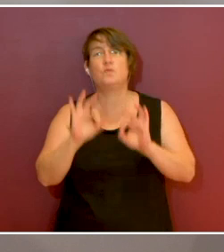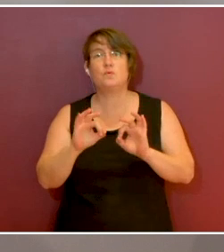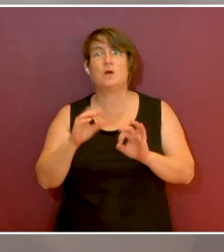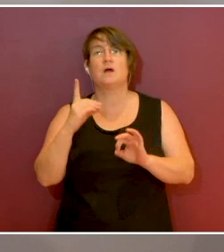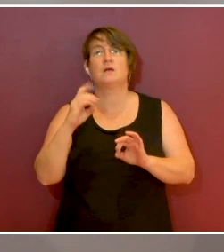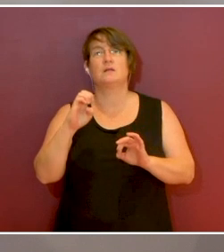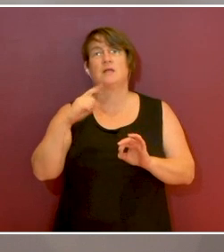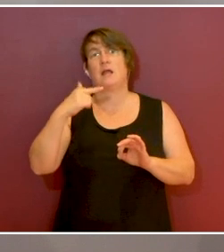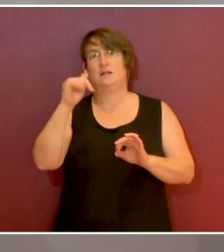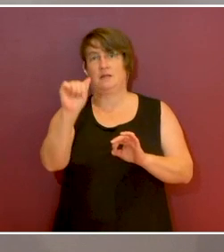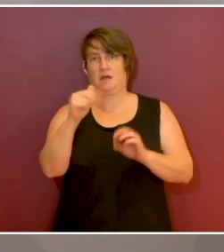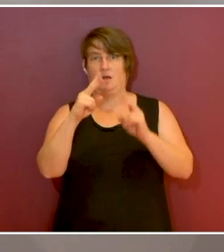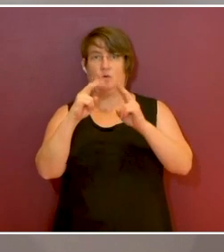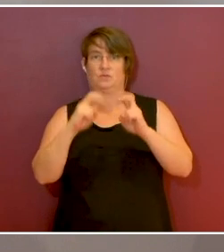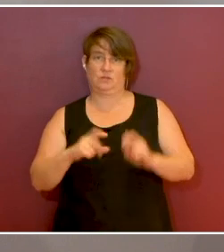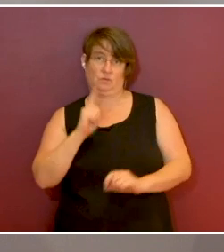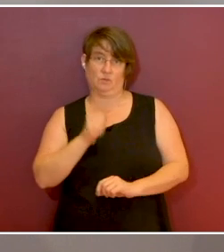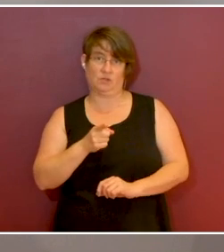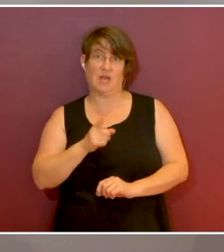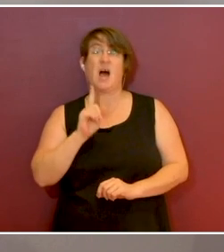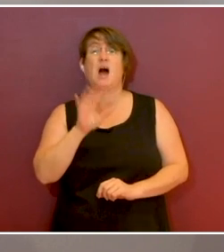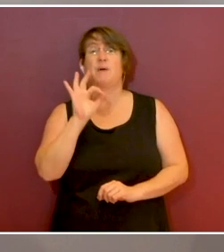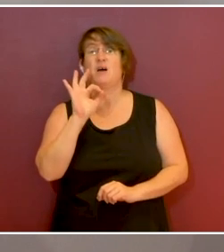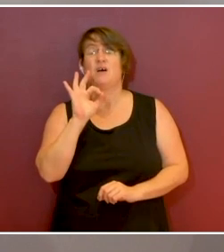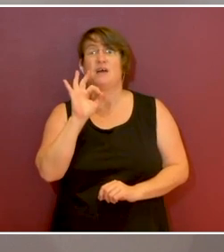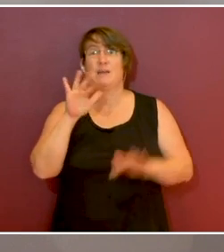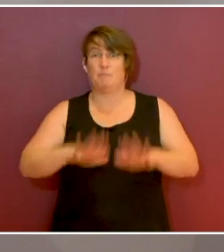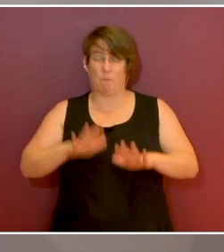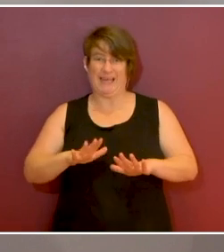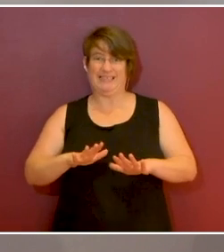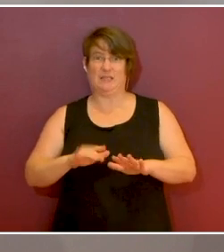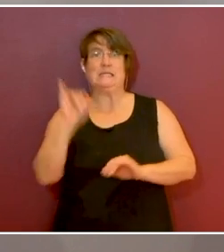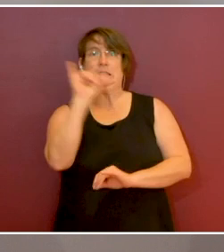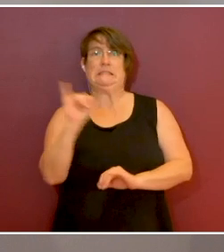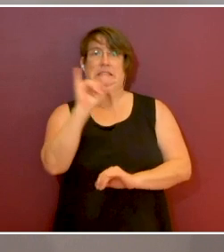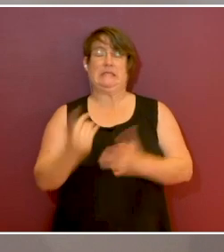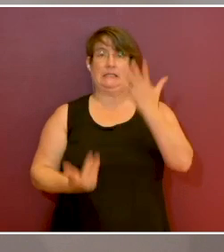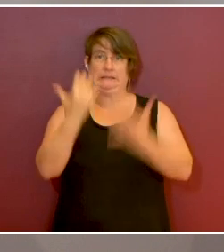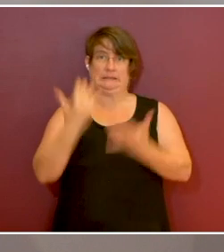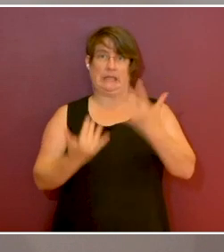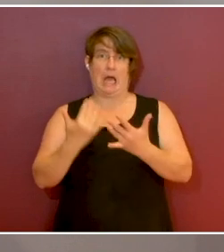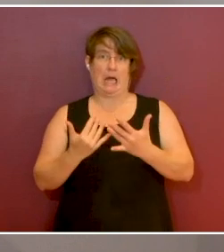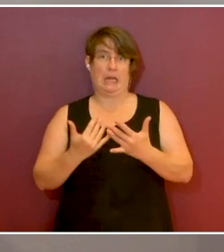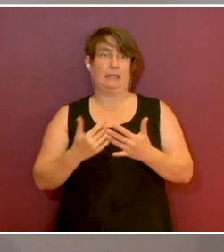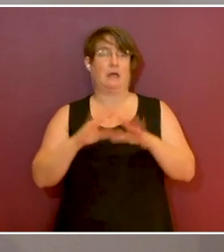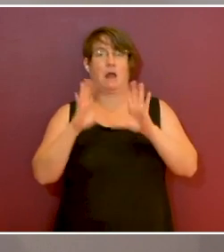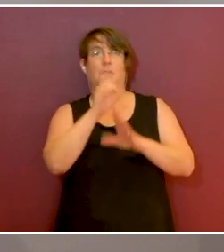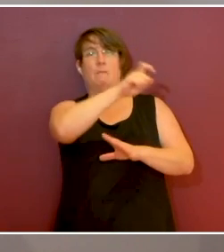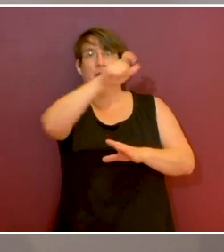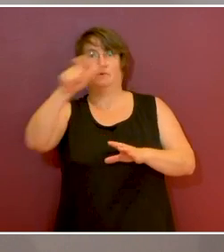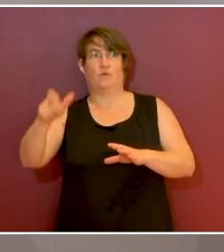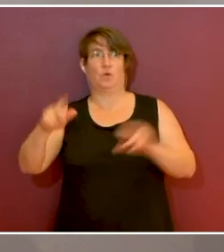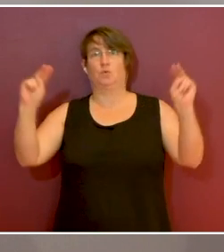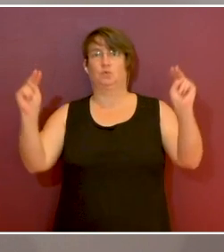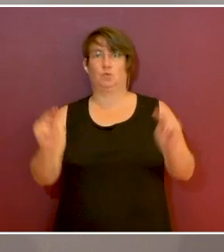Moment einfach die Infektionszahlen in der Allgemeinbevölkerung zu niedrig. Und das, denke ich, werden wir auf jeden Fall